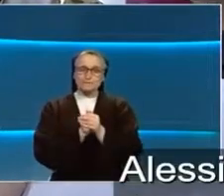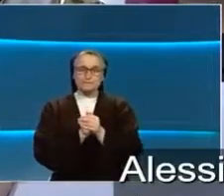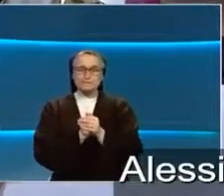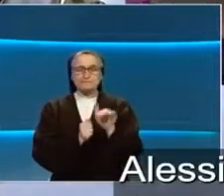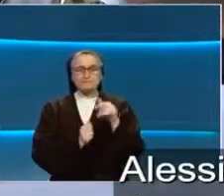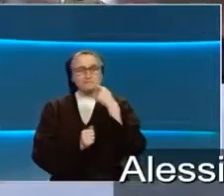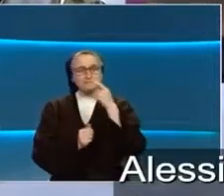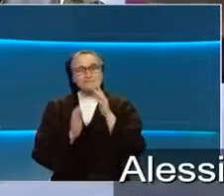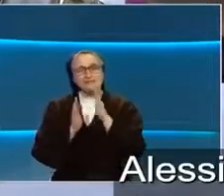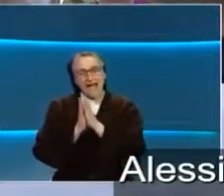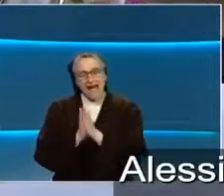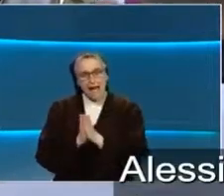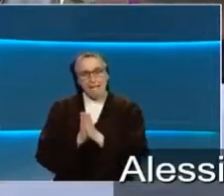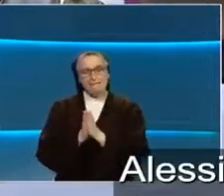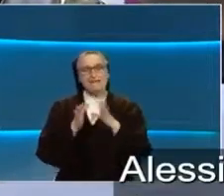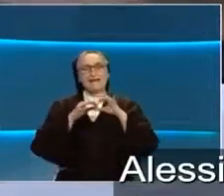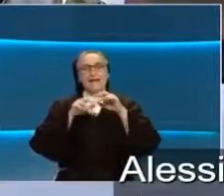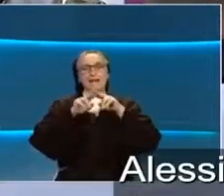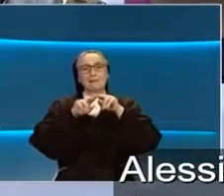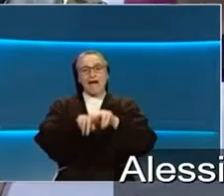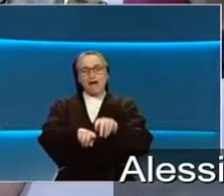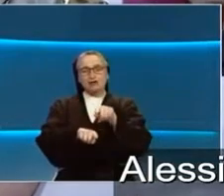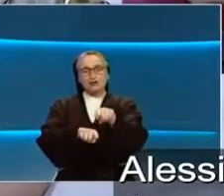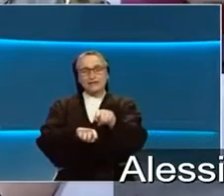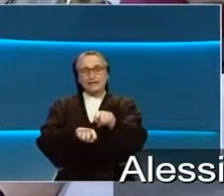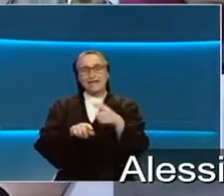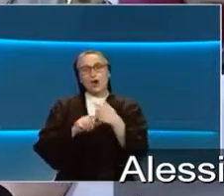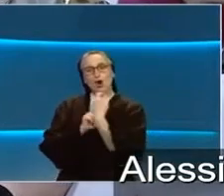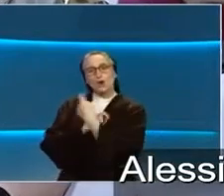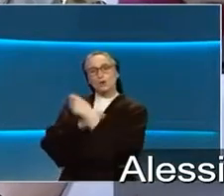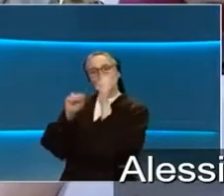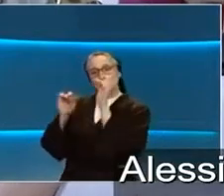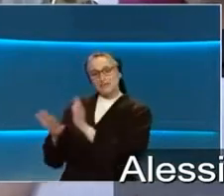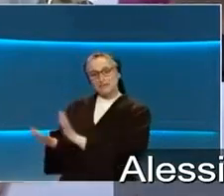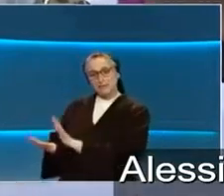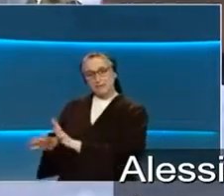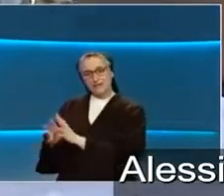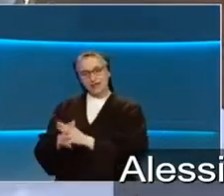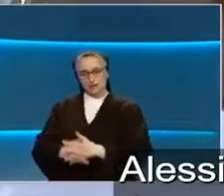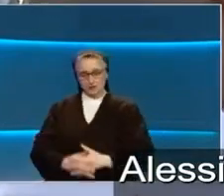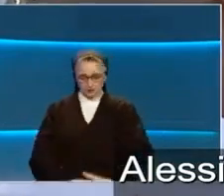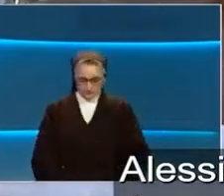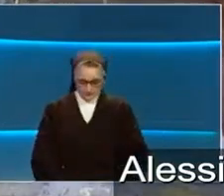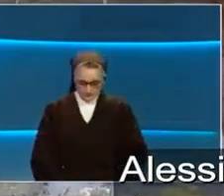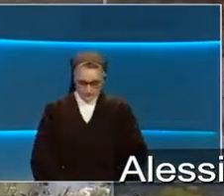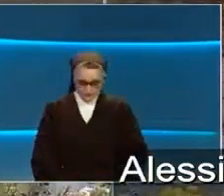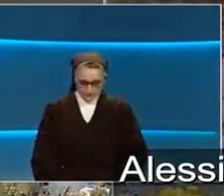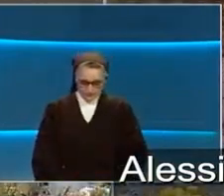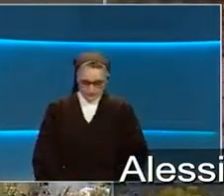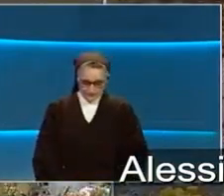Amen. La pace sia con te. E con il tuo spirito.